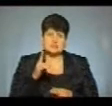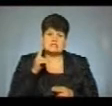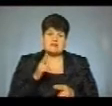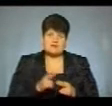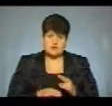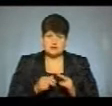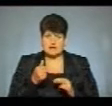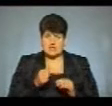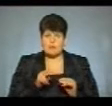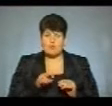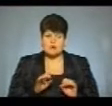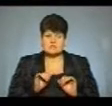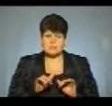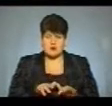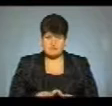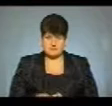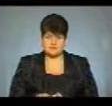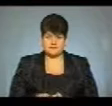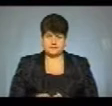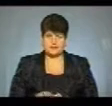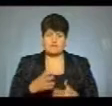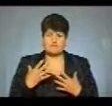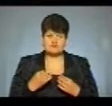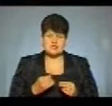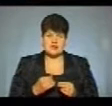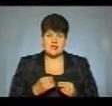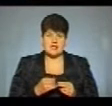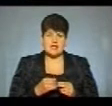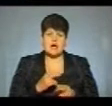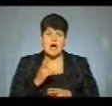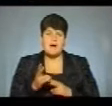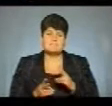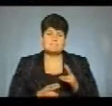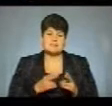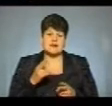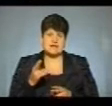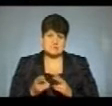по справі, тому що вже апеляційна сторона по